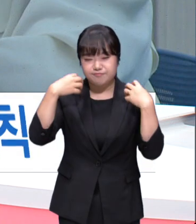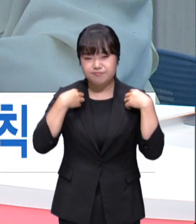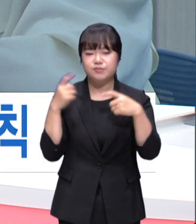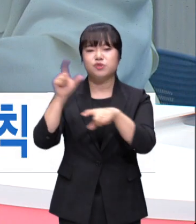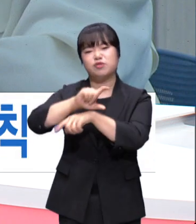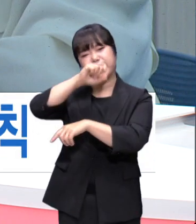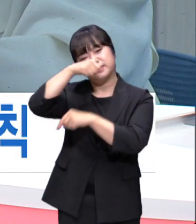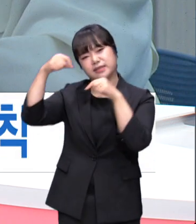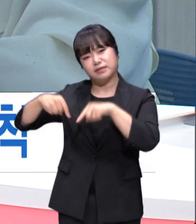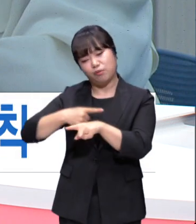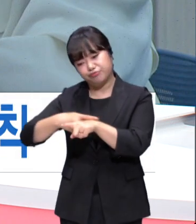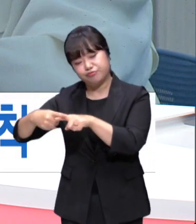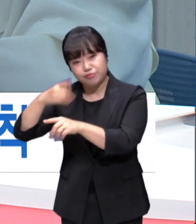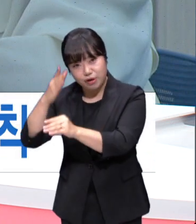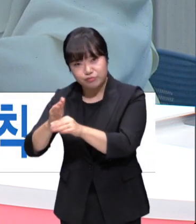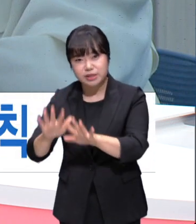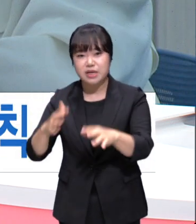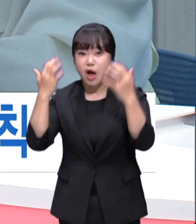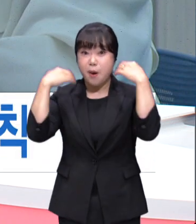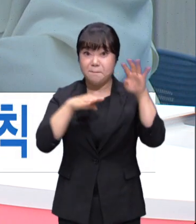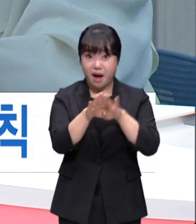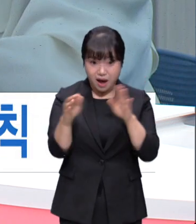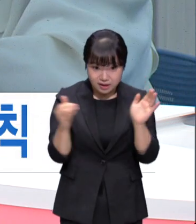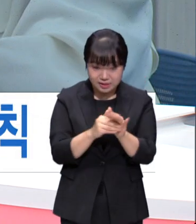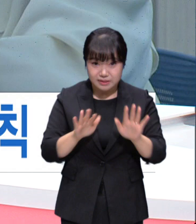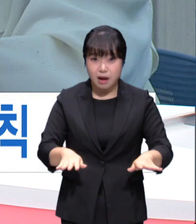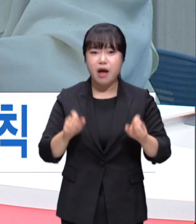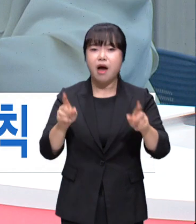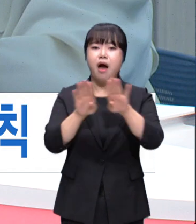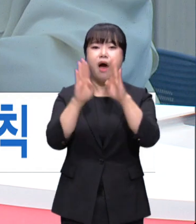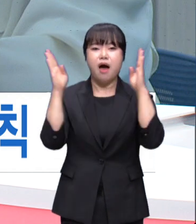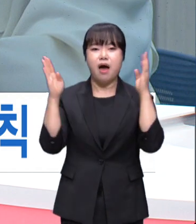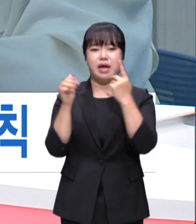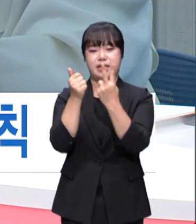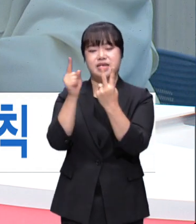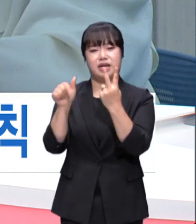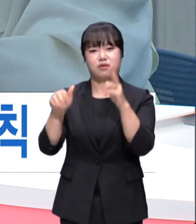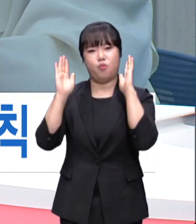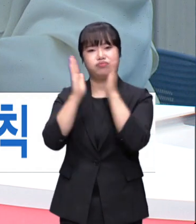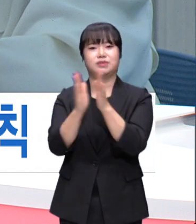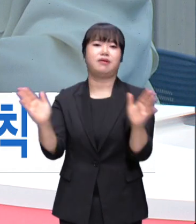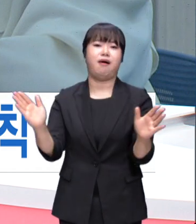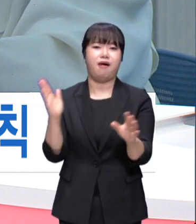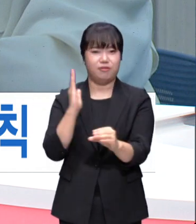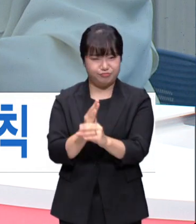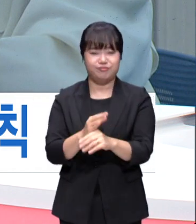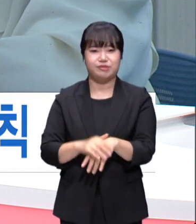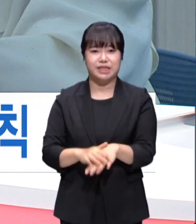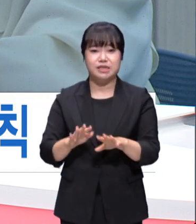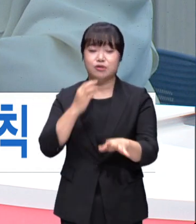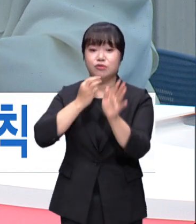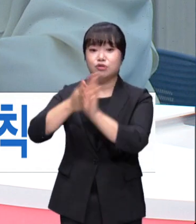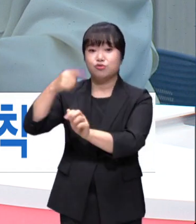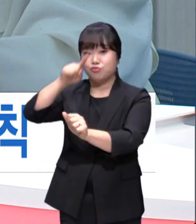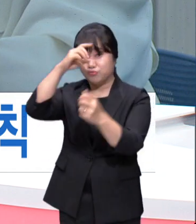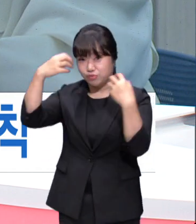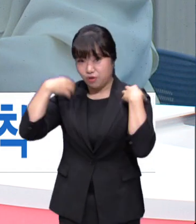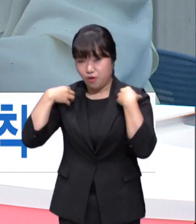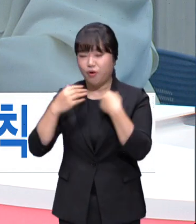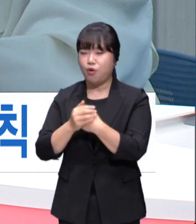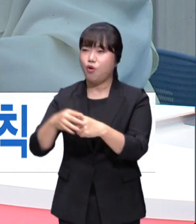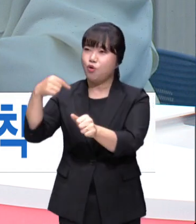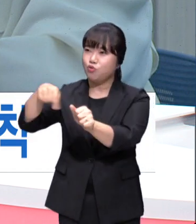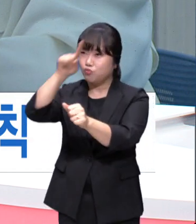심의가 진행되고 있는 가운데 여름방학을 마친 학생과 학교는 2학기 준비에 분주합니다. 서울시 교육청은 교육부 방침에